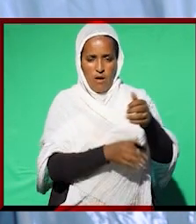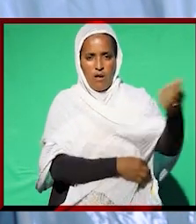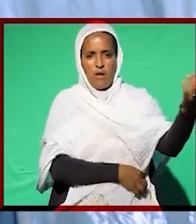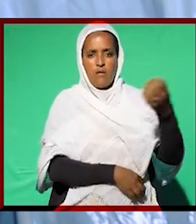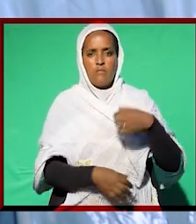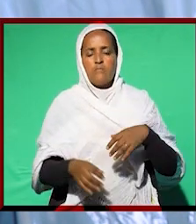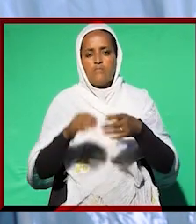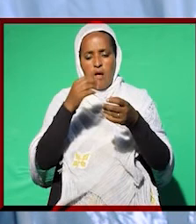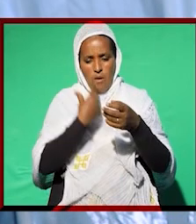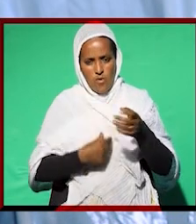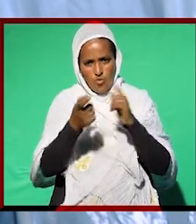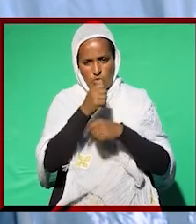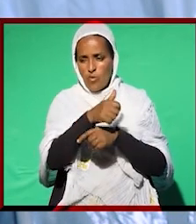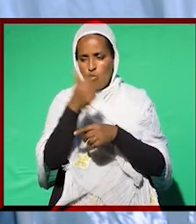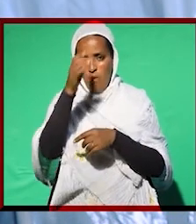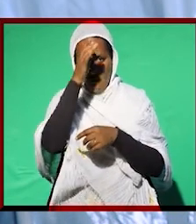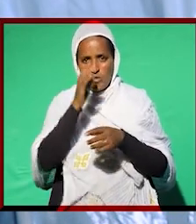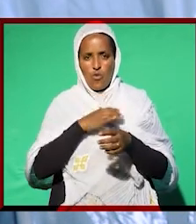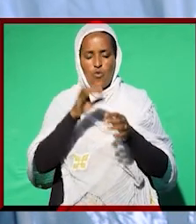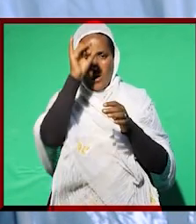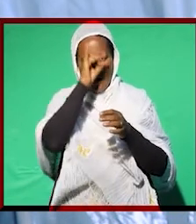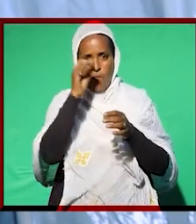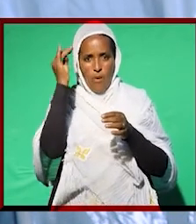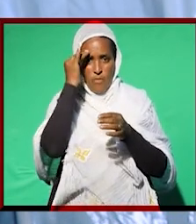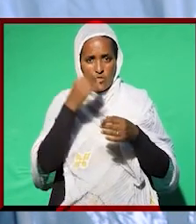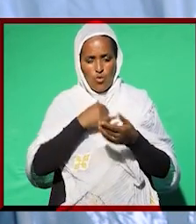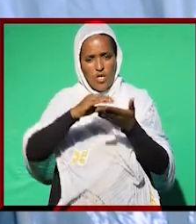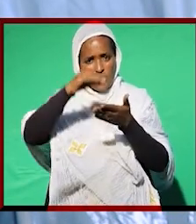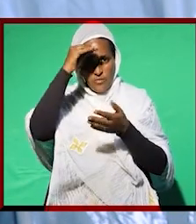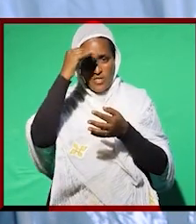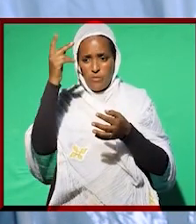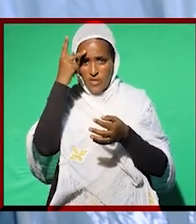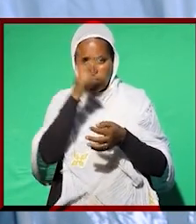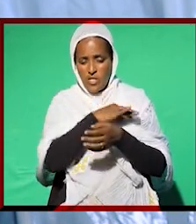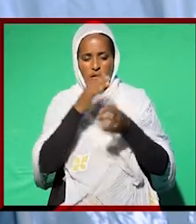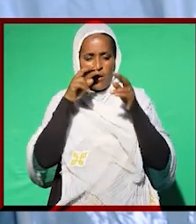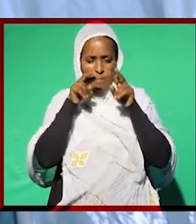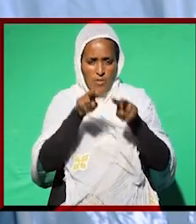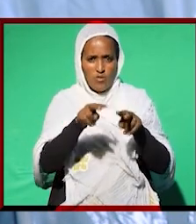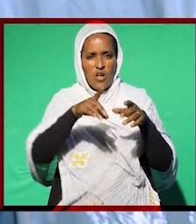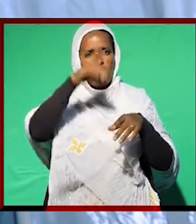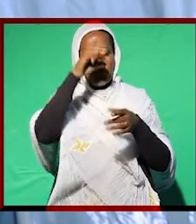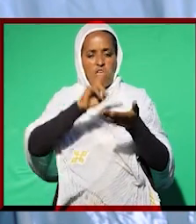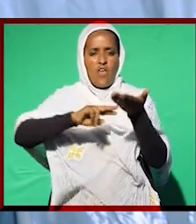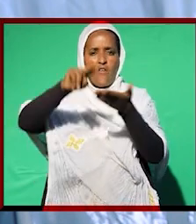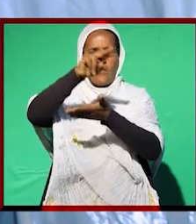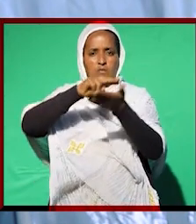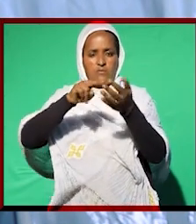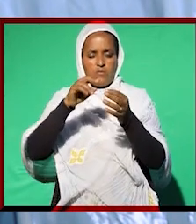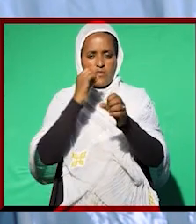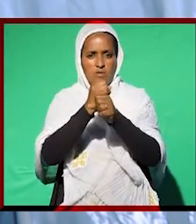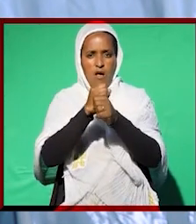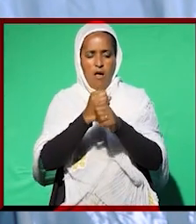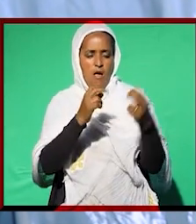የሚመራ የቋሽ ሲኖዶስ አባላት ሊሆን ይችላል፣ ሌሎችም አባቶች አሁን ሊቀነ ጳጳስ ያሉበት ትምህርት ሚኒስተርና የሚመለከታቸውን ከፍተኛ